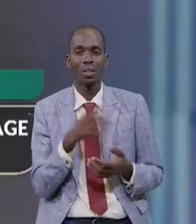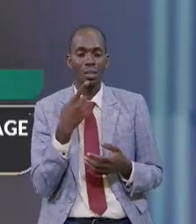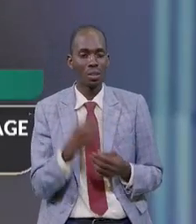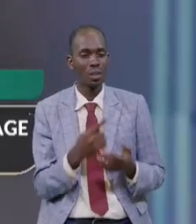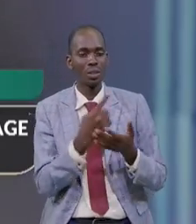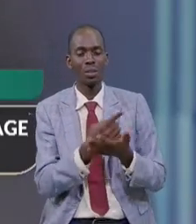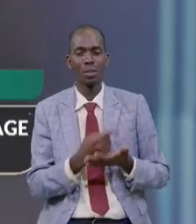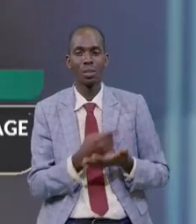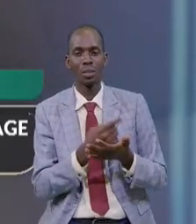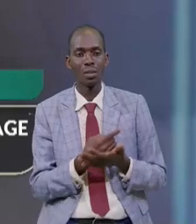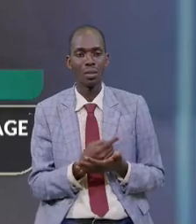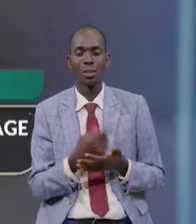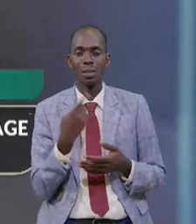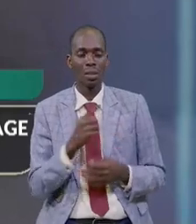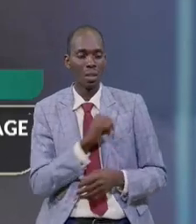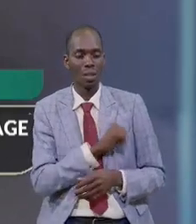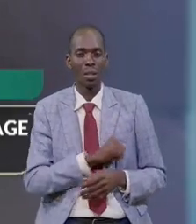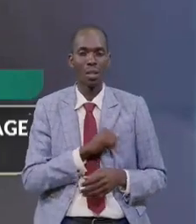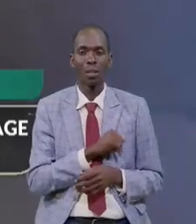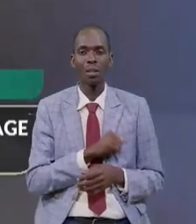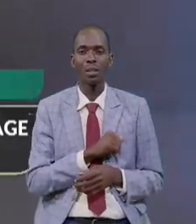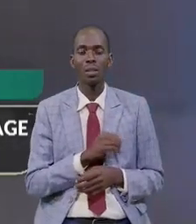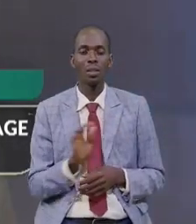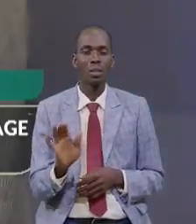discussions à leur attitude